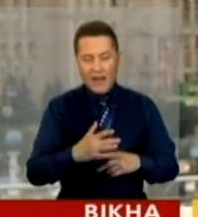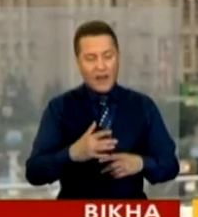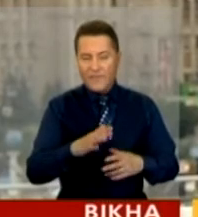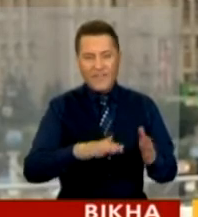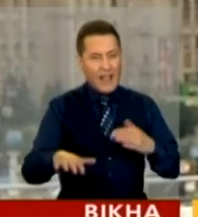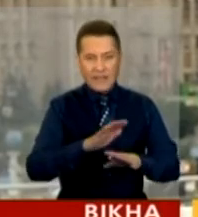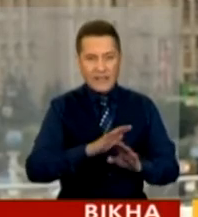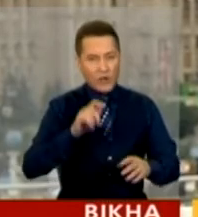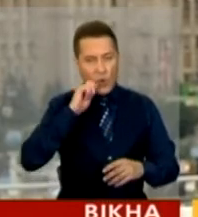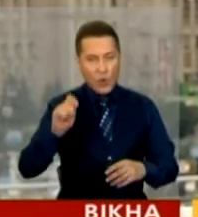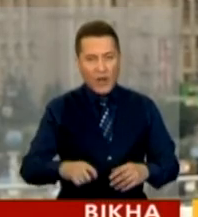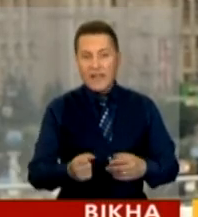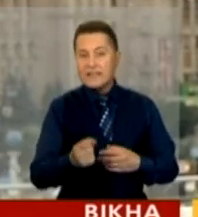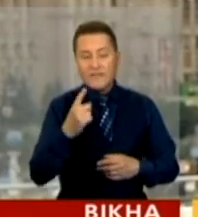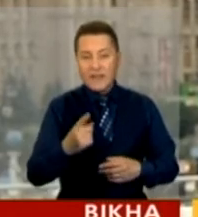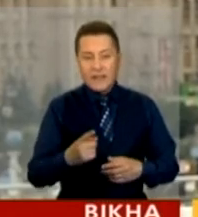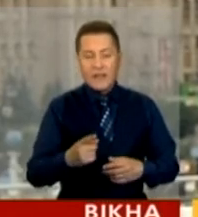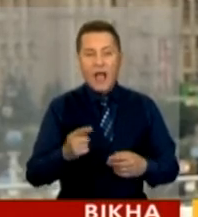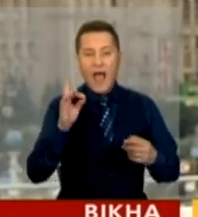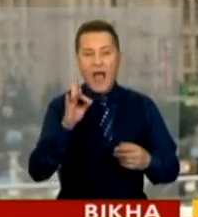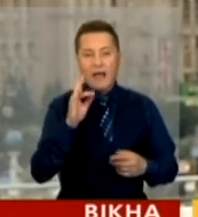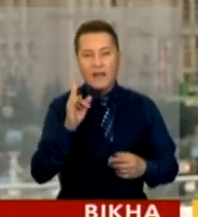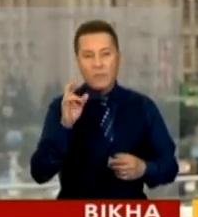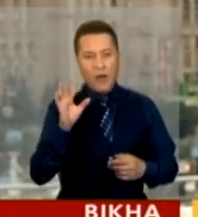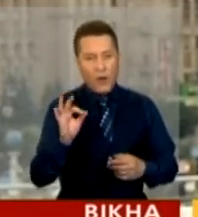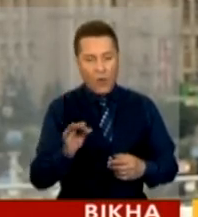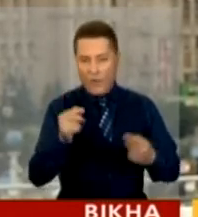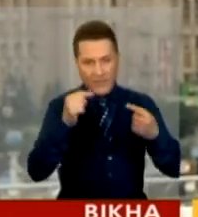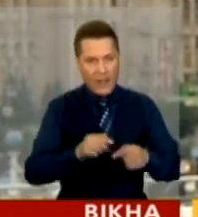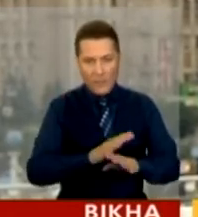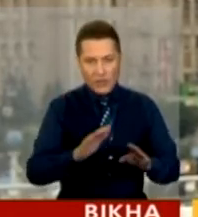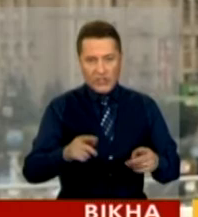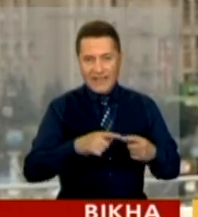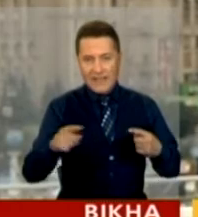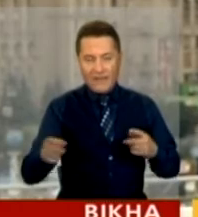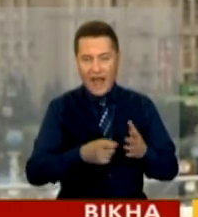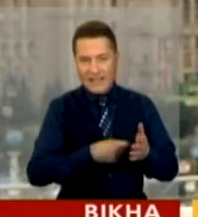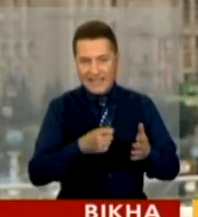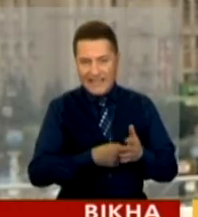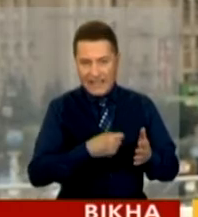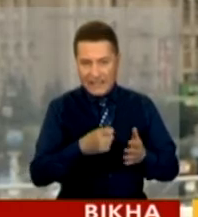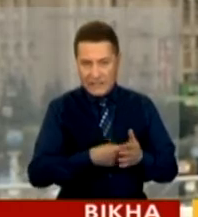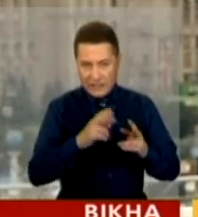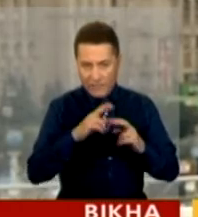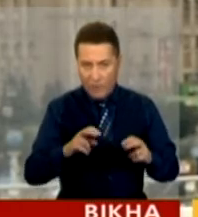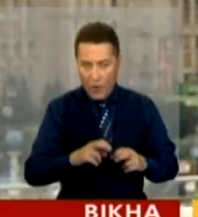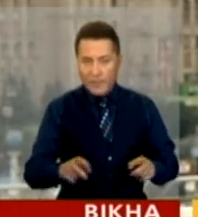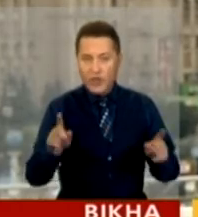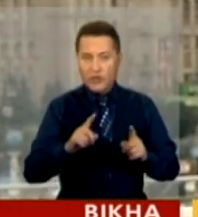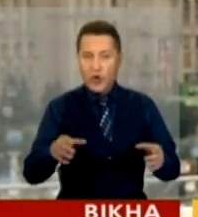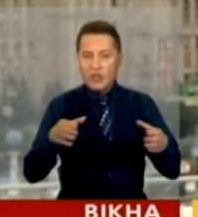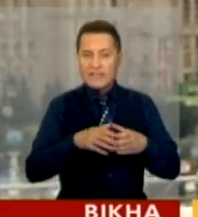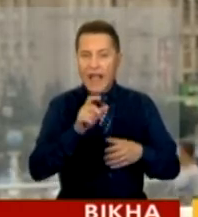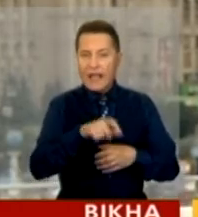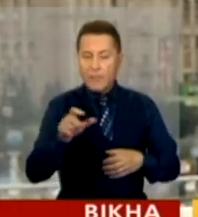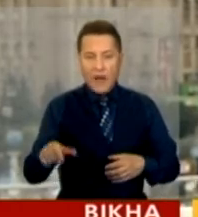території України. Звідки саме, в РНБО ще не поточнили, наразі ще триває слідство. І що з екіпажем, зараз